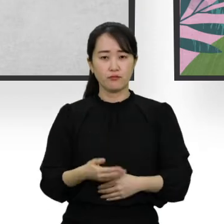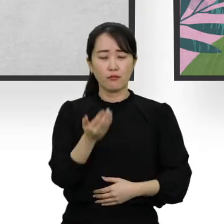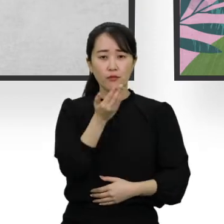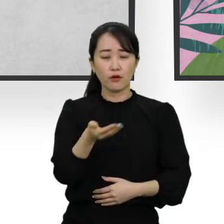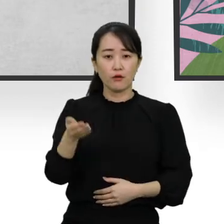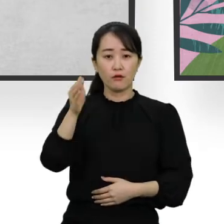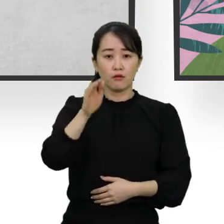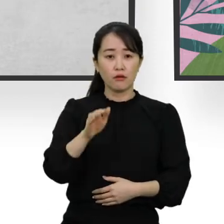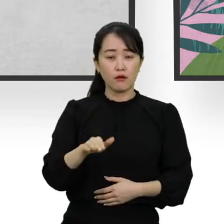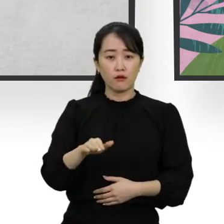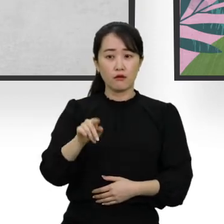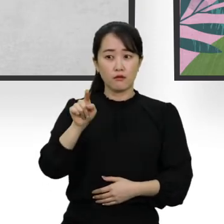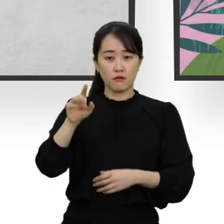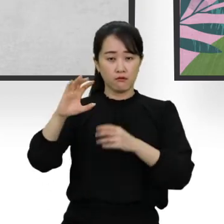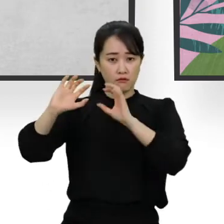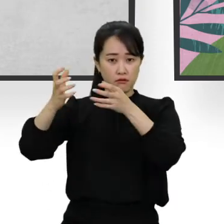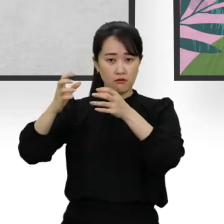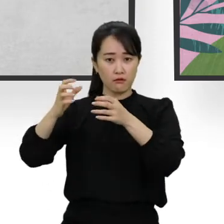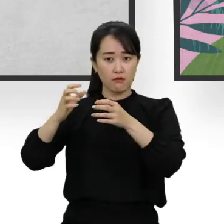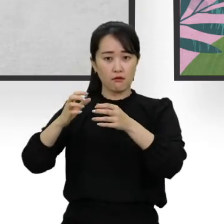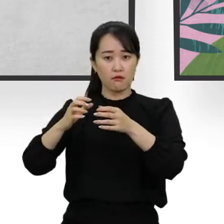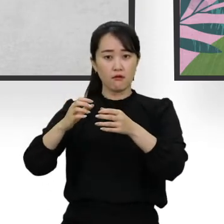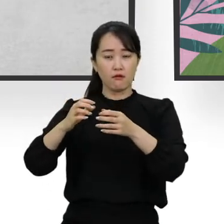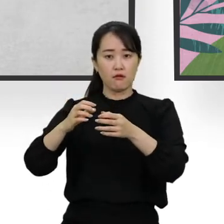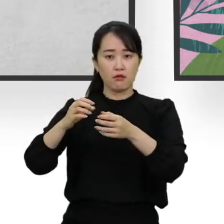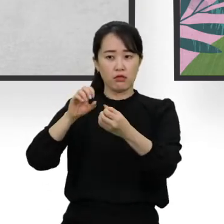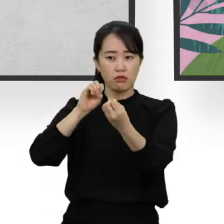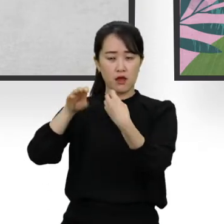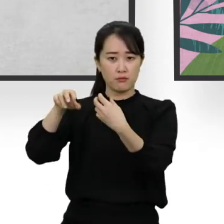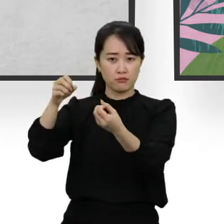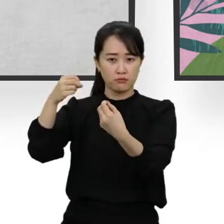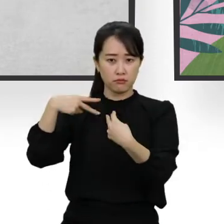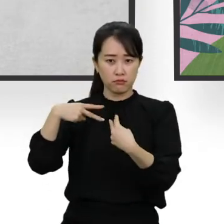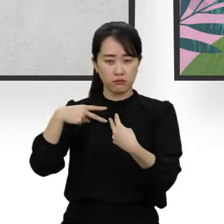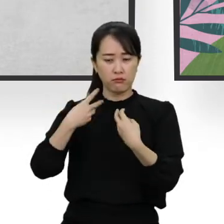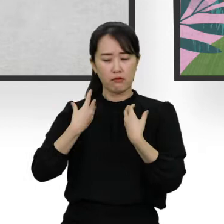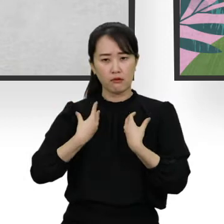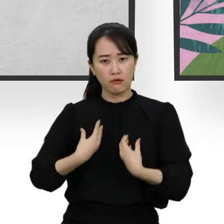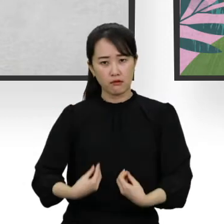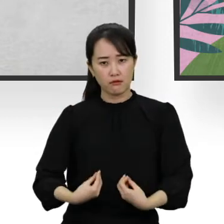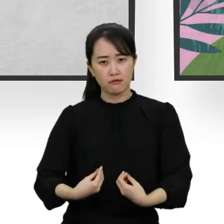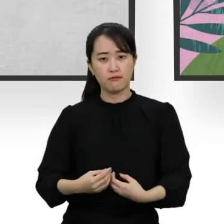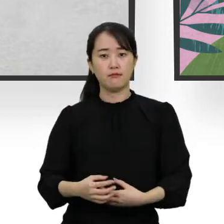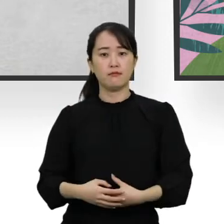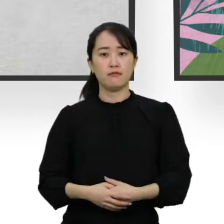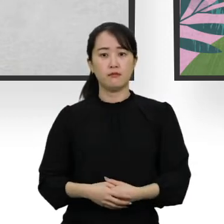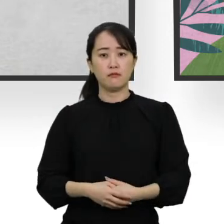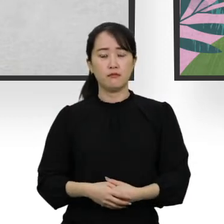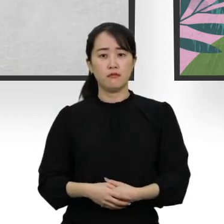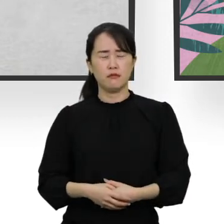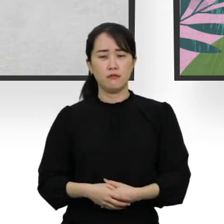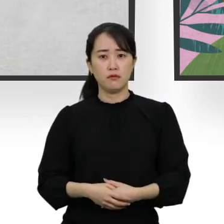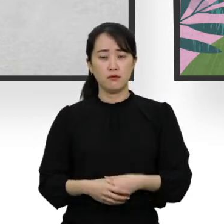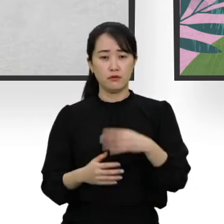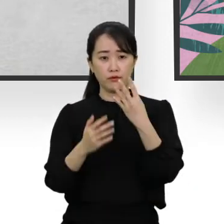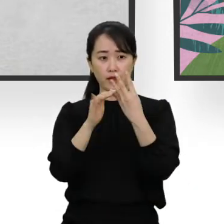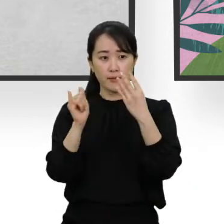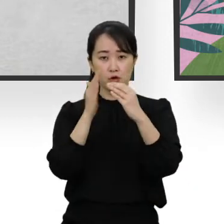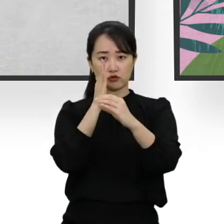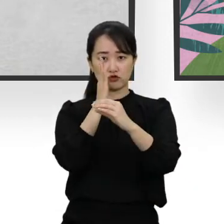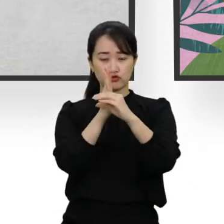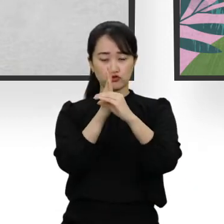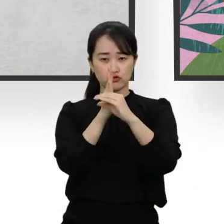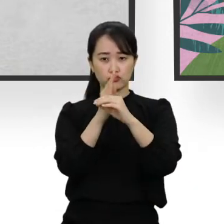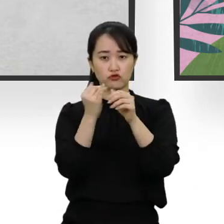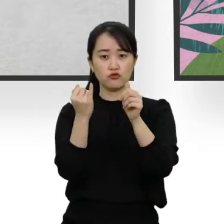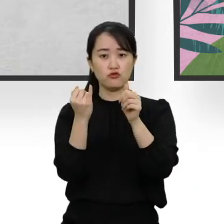그런데 이민국에서 전해온 뜻밖의 답변에 가족들은 망연자실하고 말았습니다. A씨의 4가족 중 A씨